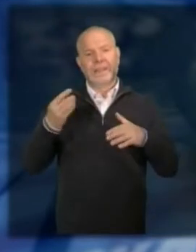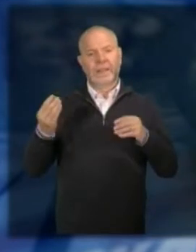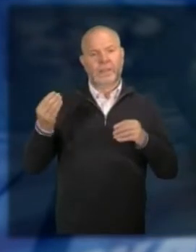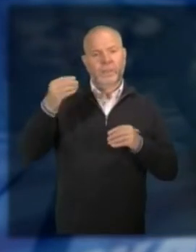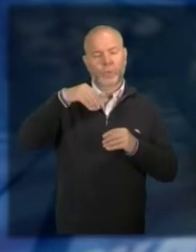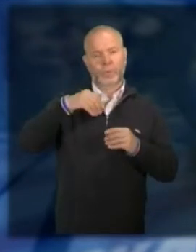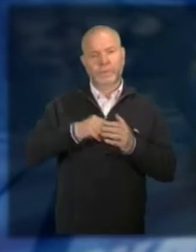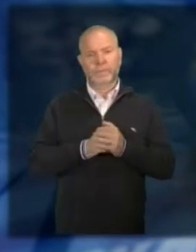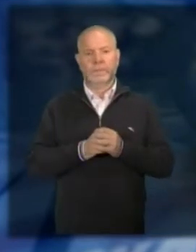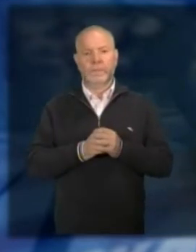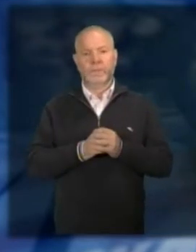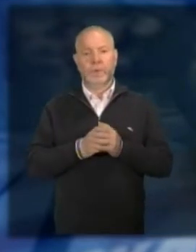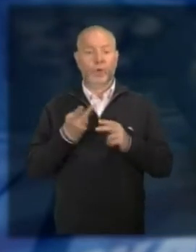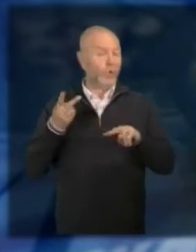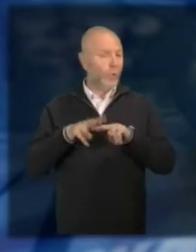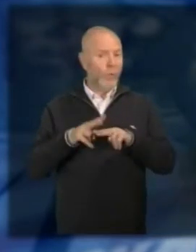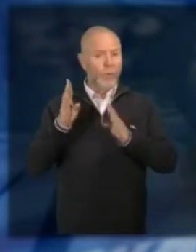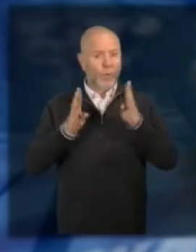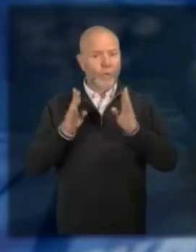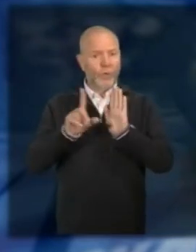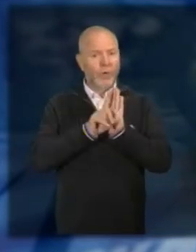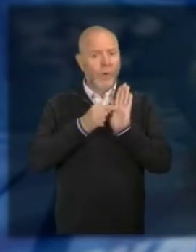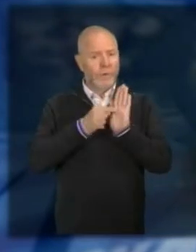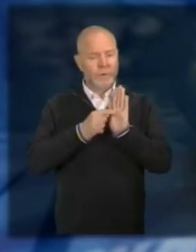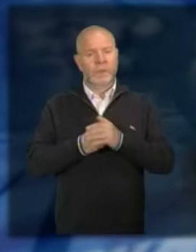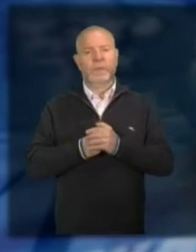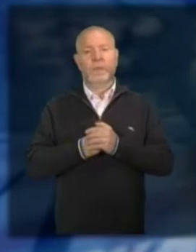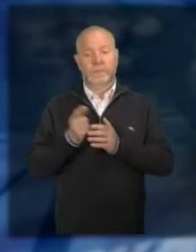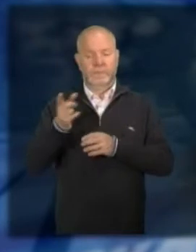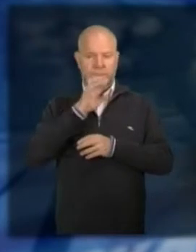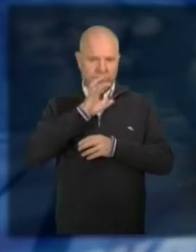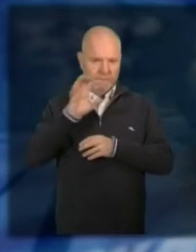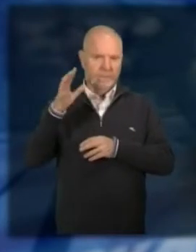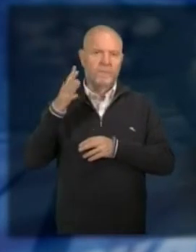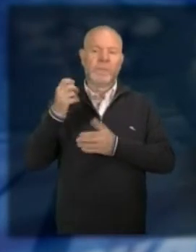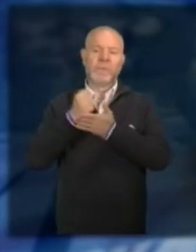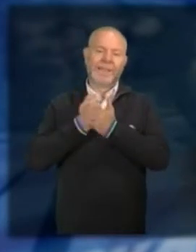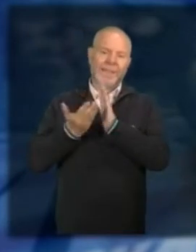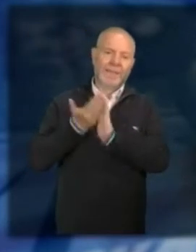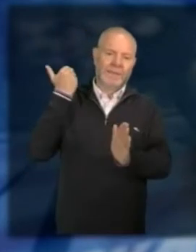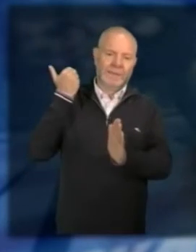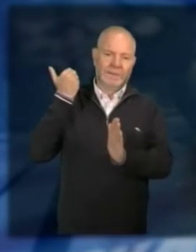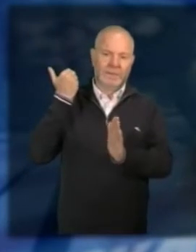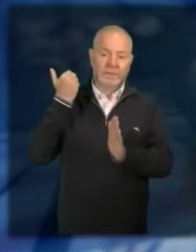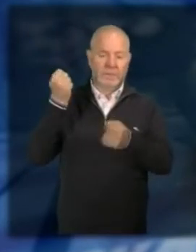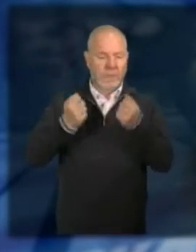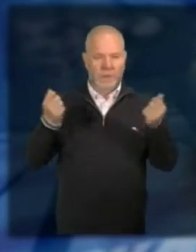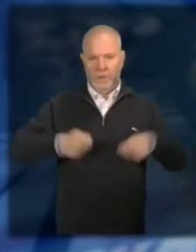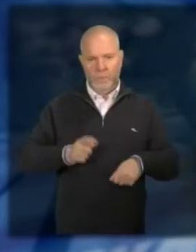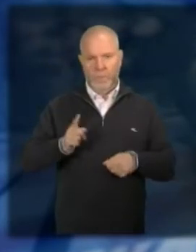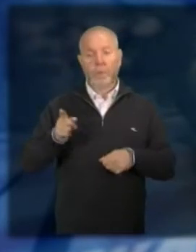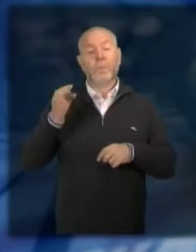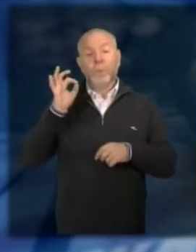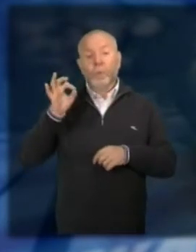per litro, più del doppio del limite consentito. Per lui denuncia il ritiro della patente, ma è scampato al sequestro dell'auto che è intestata